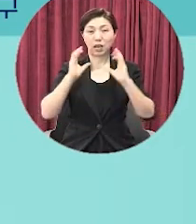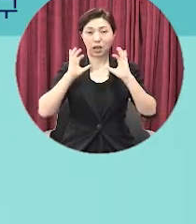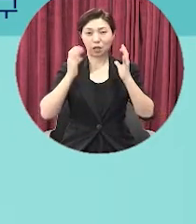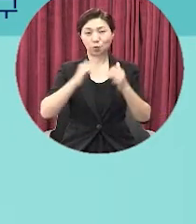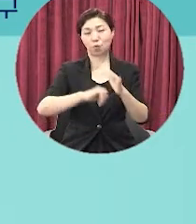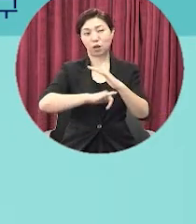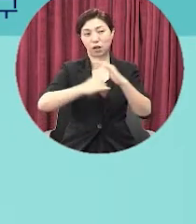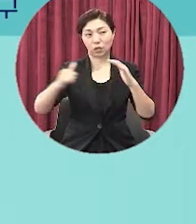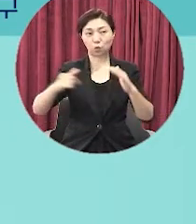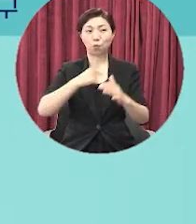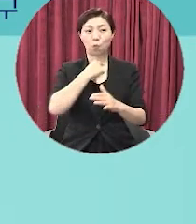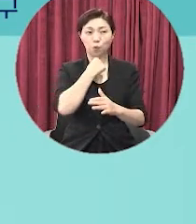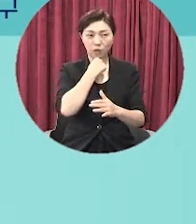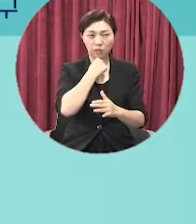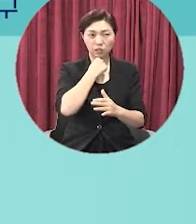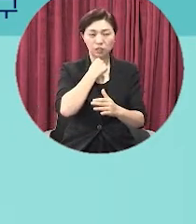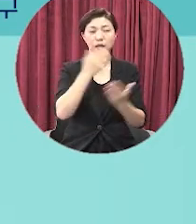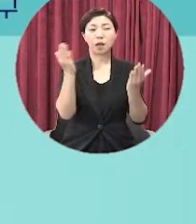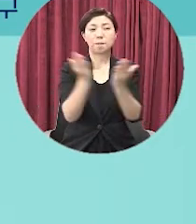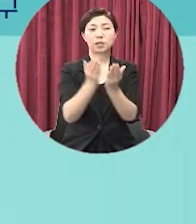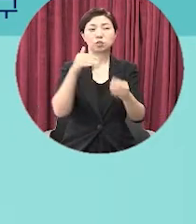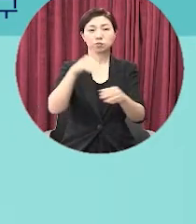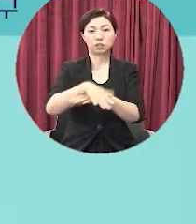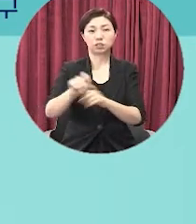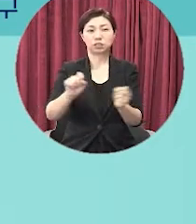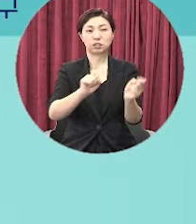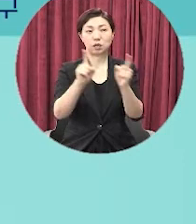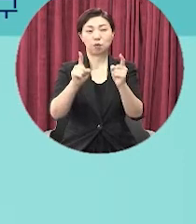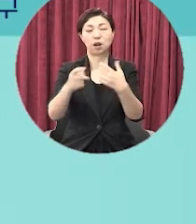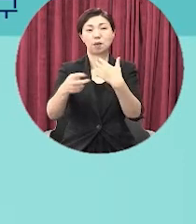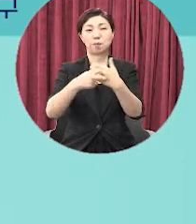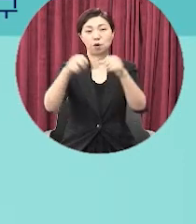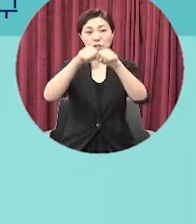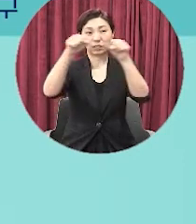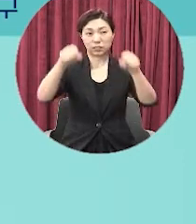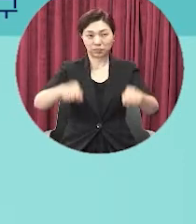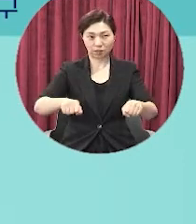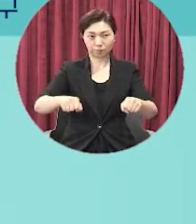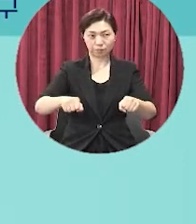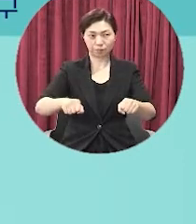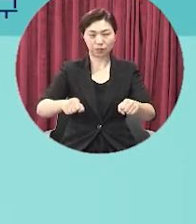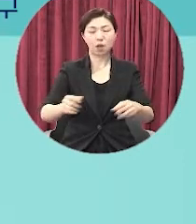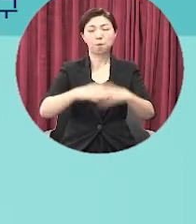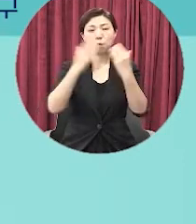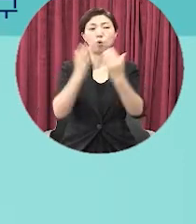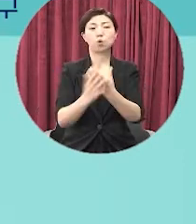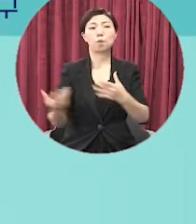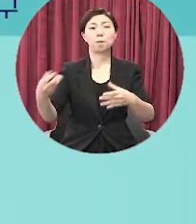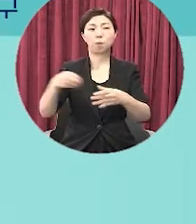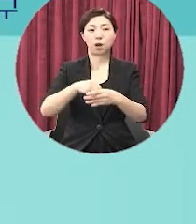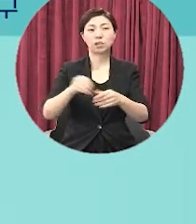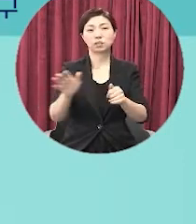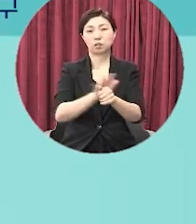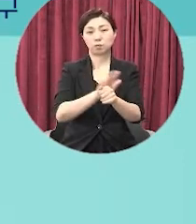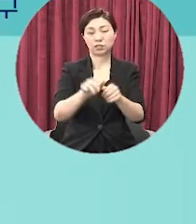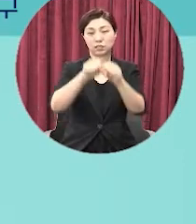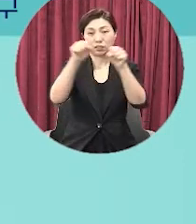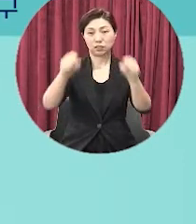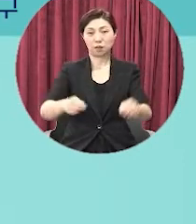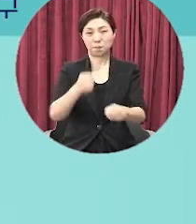반영한 맞춤형 제알 우주 체계에 그리고 건강관리를 위한 포괄적 섭스 체계를 구축하기 위해 이 연구를